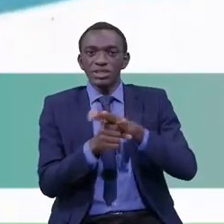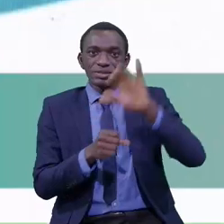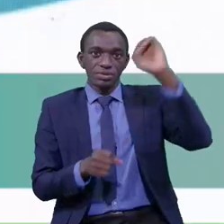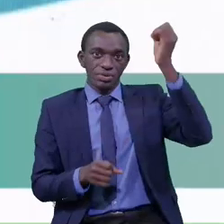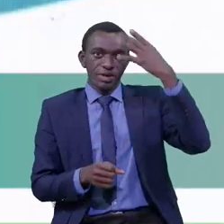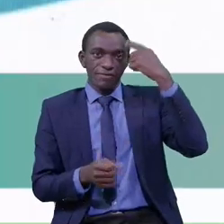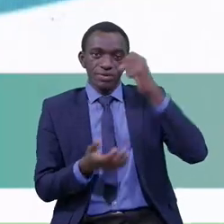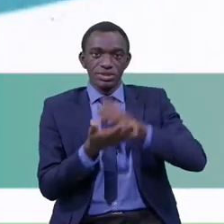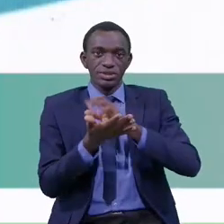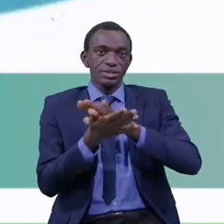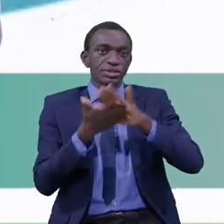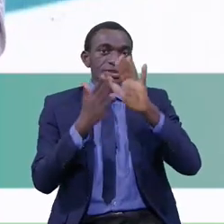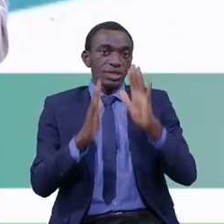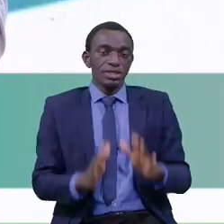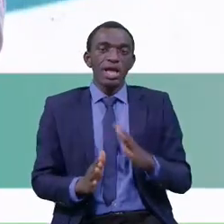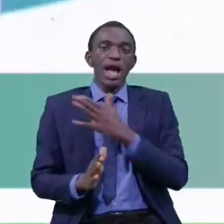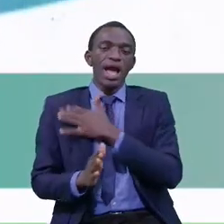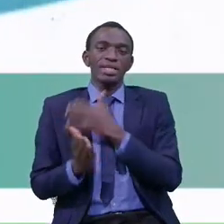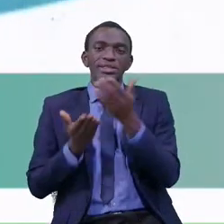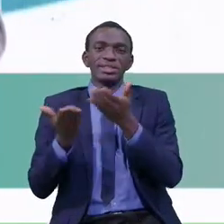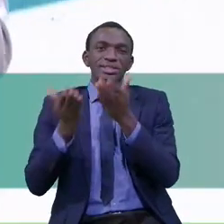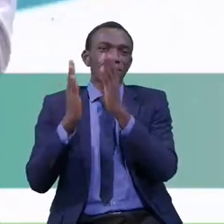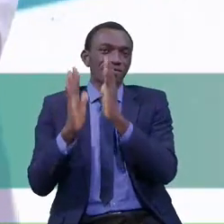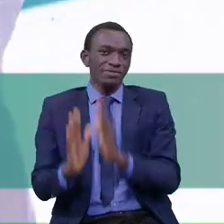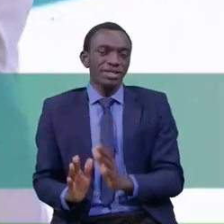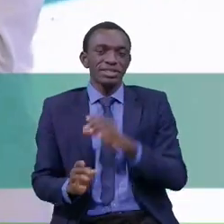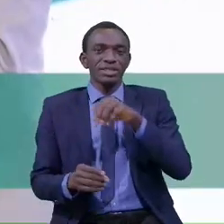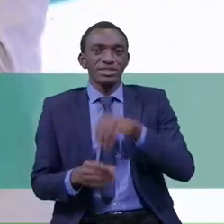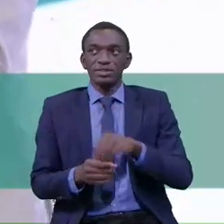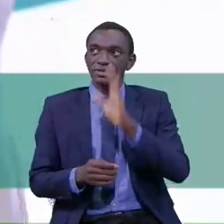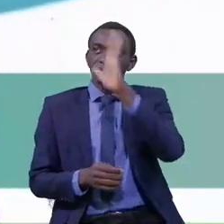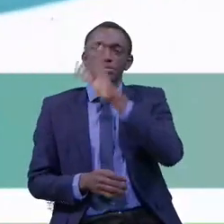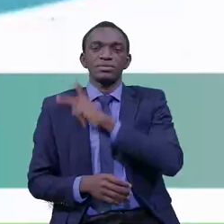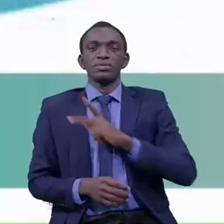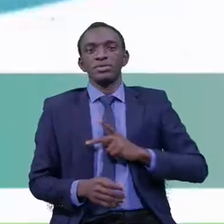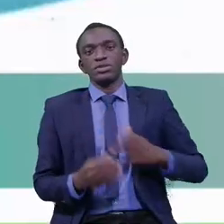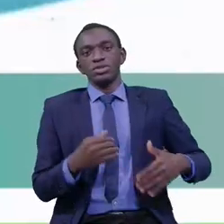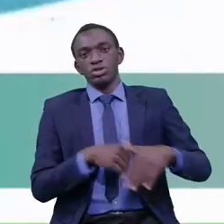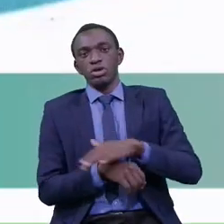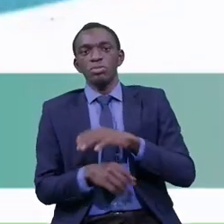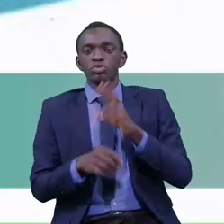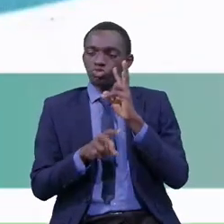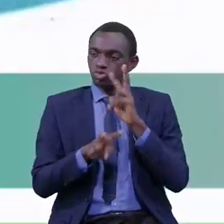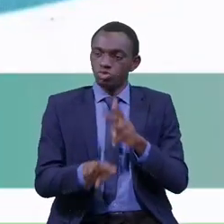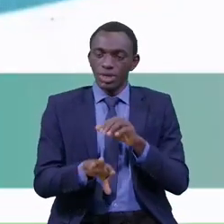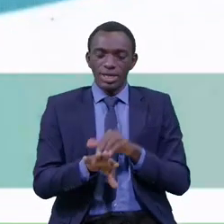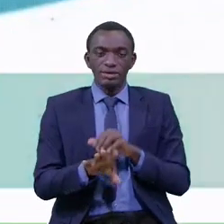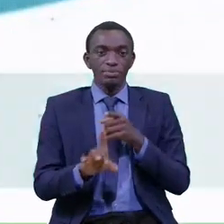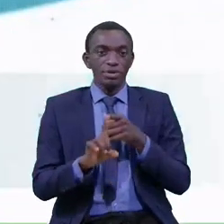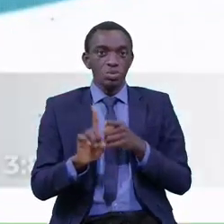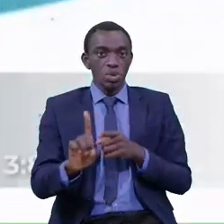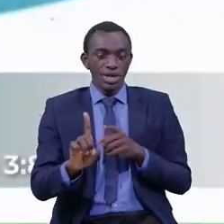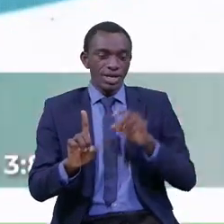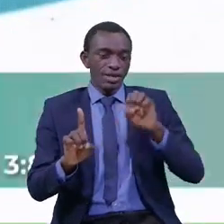suffisante pour les saints et les serviteurs dans son royaume. En Éphésiens chapitre 2, verset